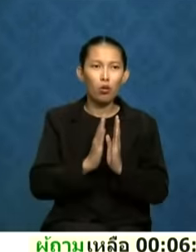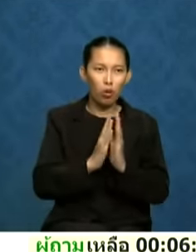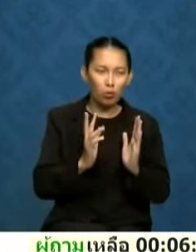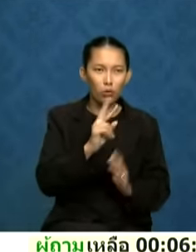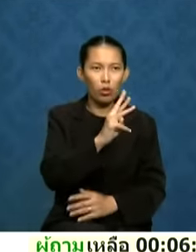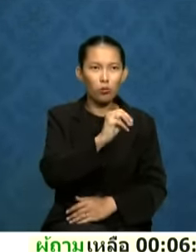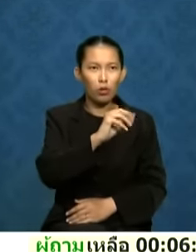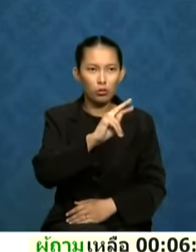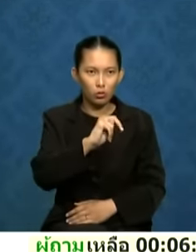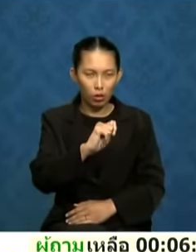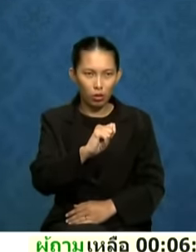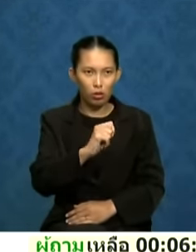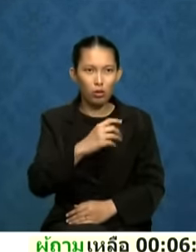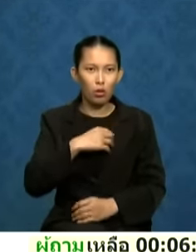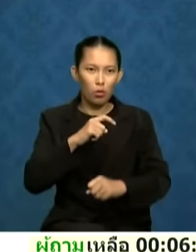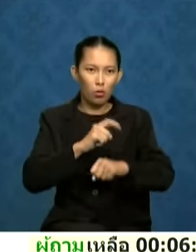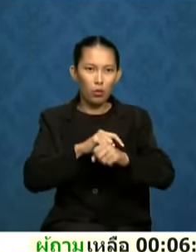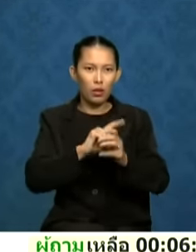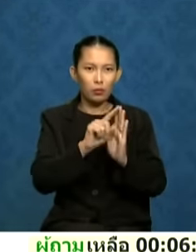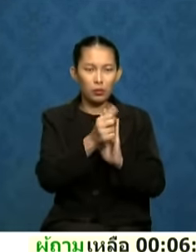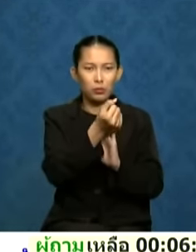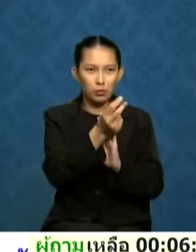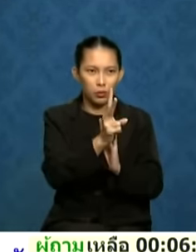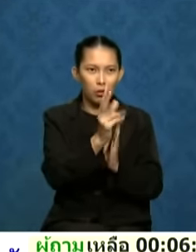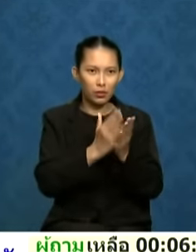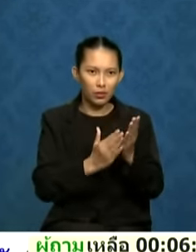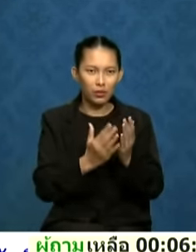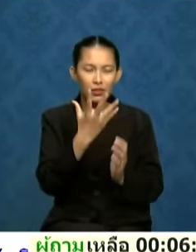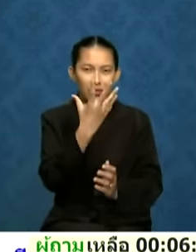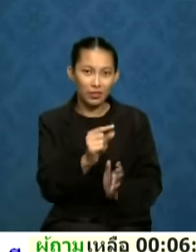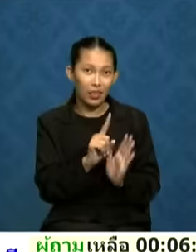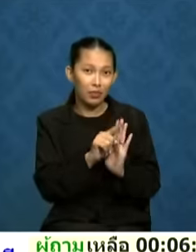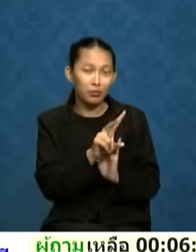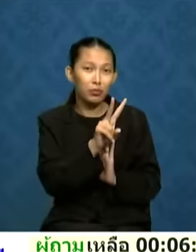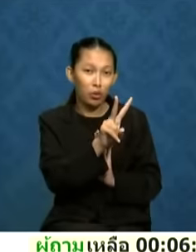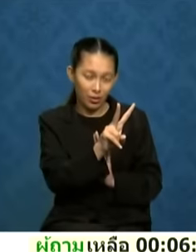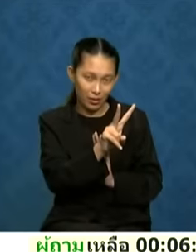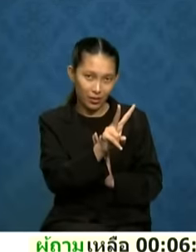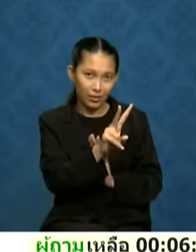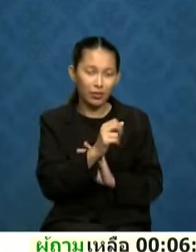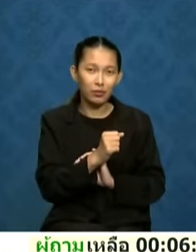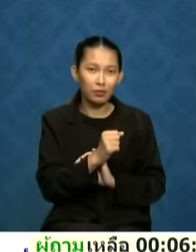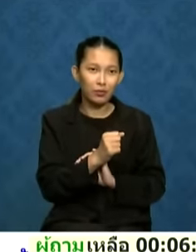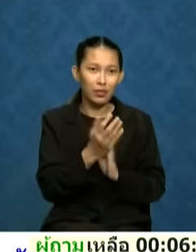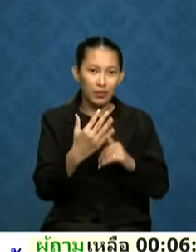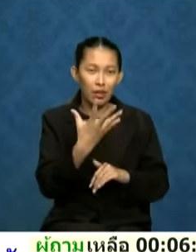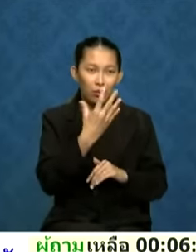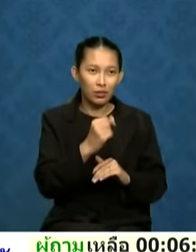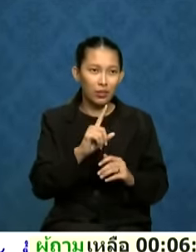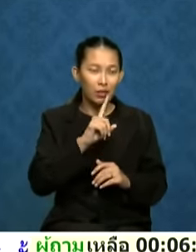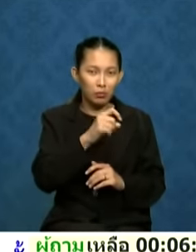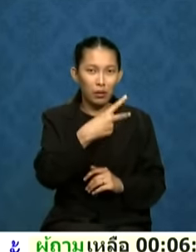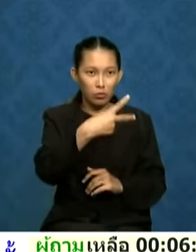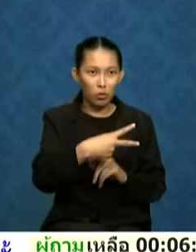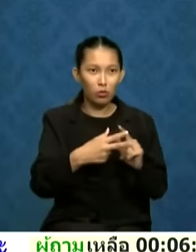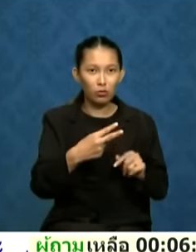รมุตินะครับ ท่านใช้เวลาไปสิบสนาทีครึ่งนะครับเหลืออีกสองนาทีครึ่งเทานั้นนะครั กับอีกสองคำถามครับท่าน